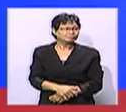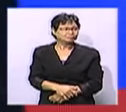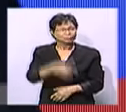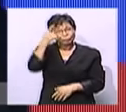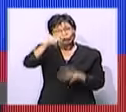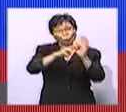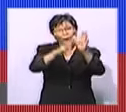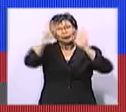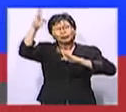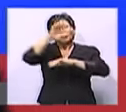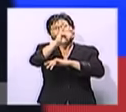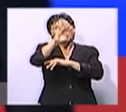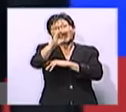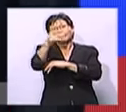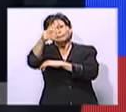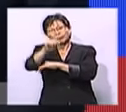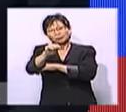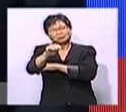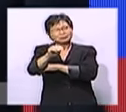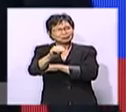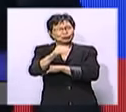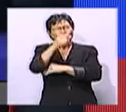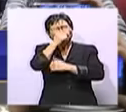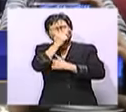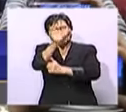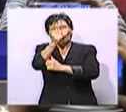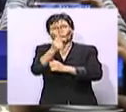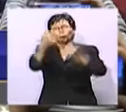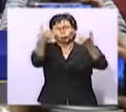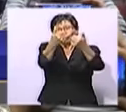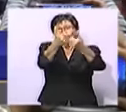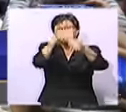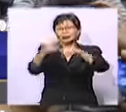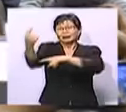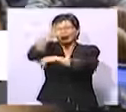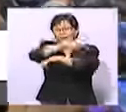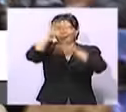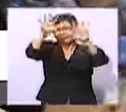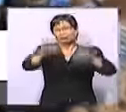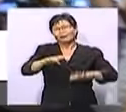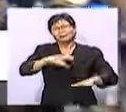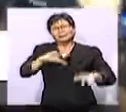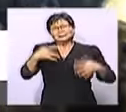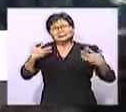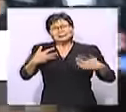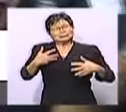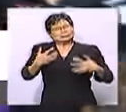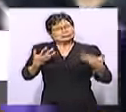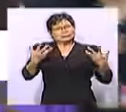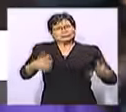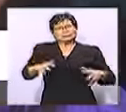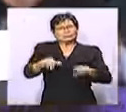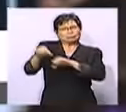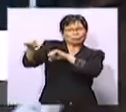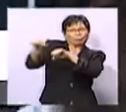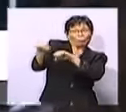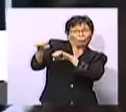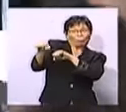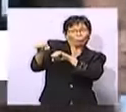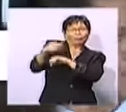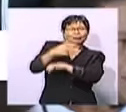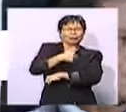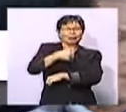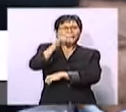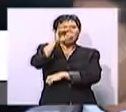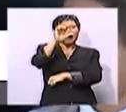Bagi wakil negara Aiman Abu Bakar, keterujaannya untuk beraksi Ahad ini melebihi rasa gemetarnya berdepan petinju Indonesia